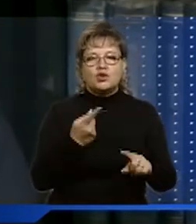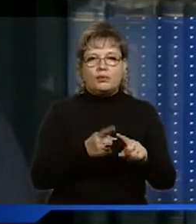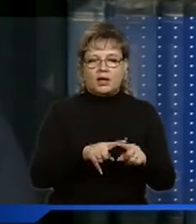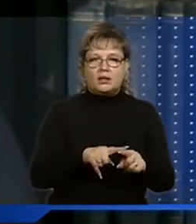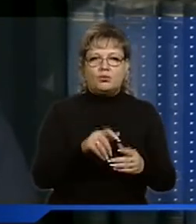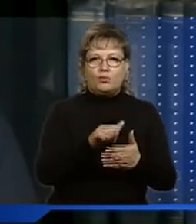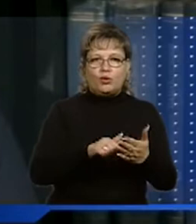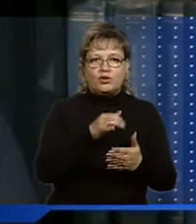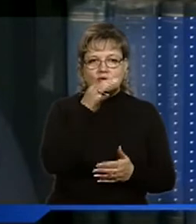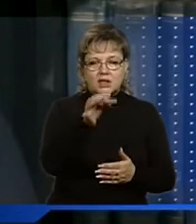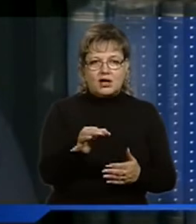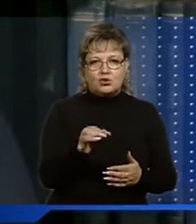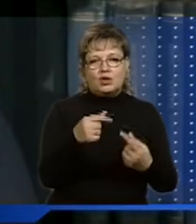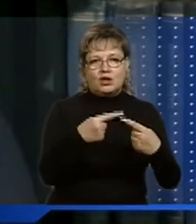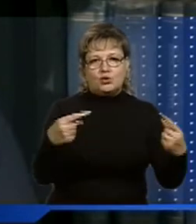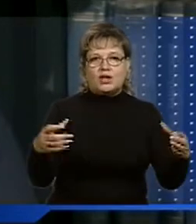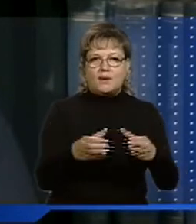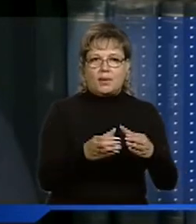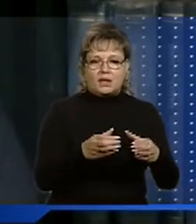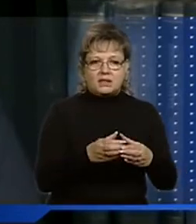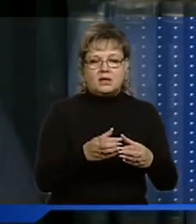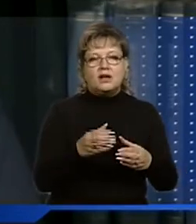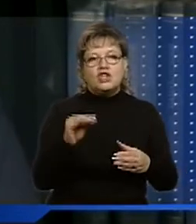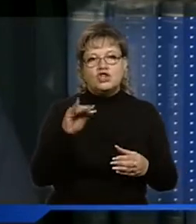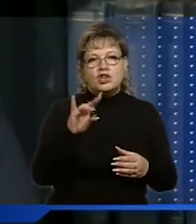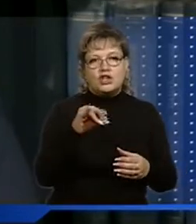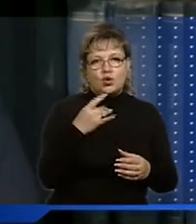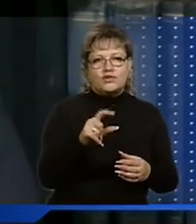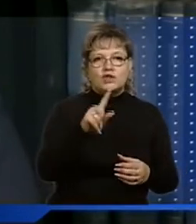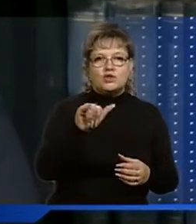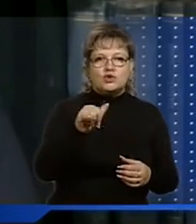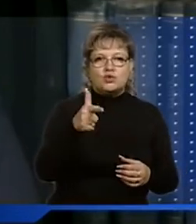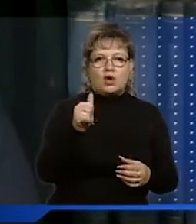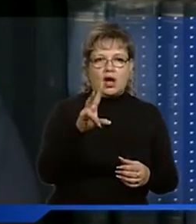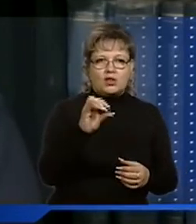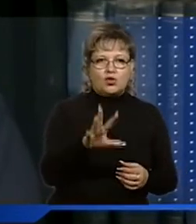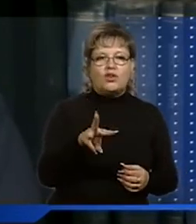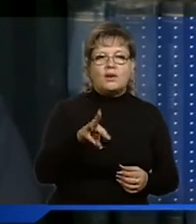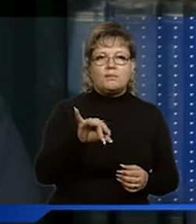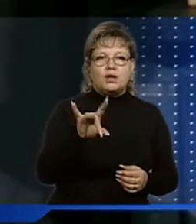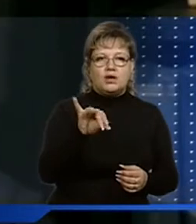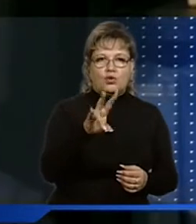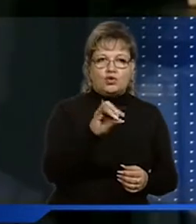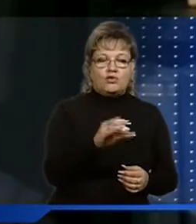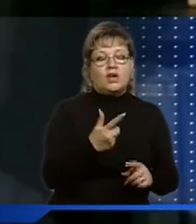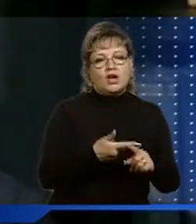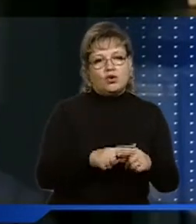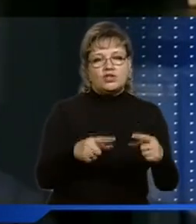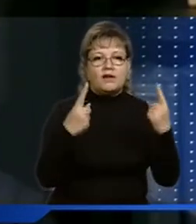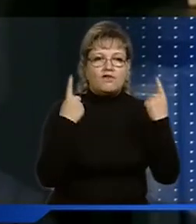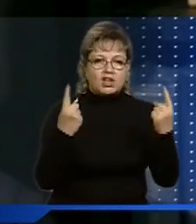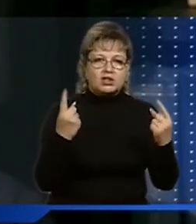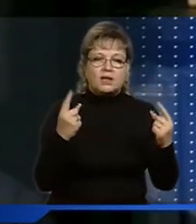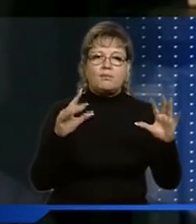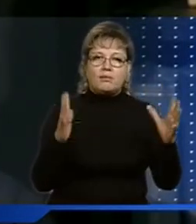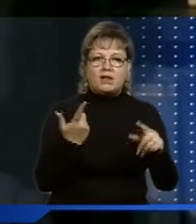поводу скажут лидеры оппозиционных партий? Жириновский, Зюганов, Миронов. И очень важный момент,